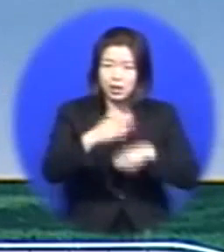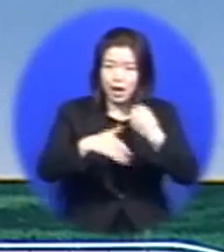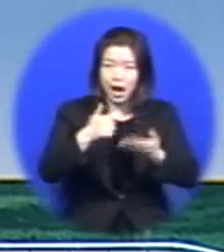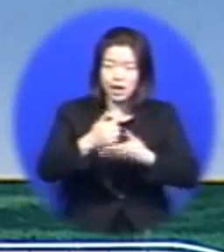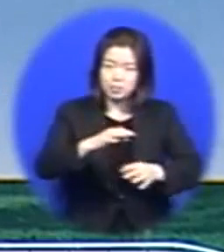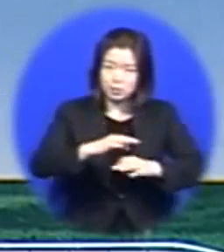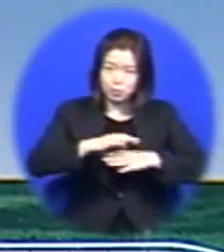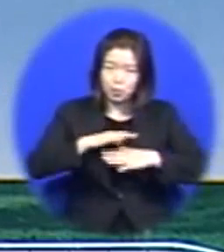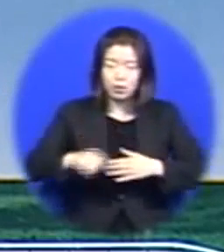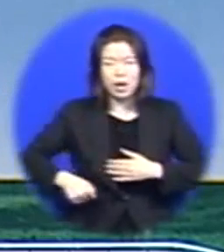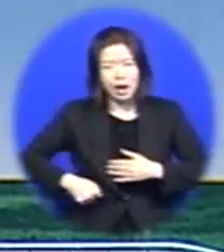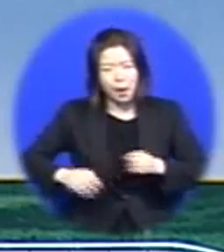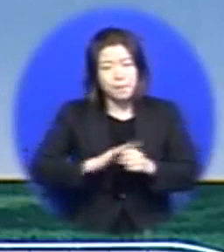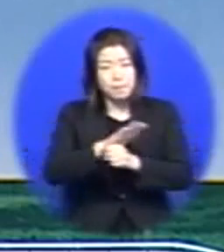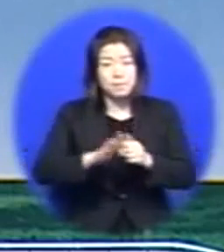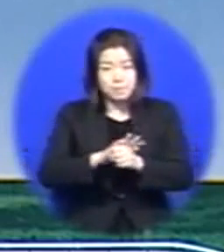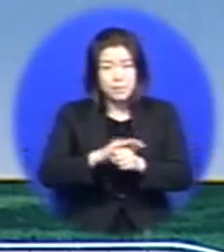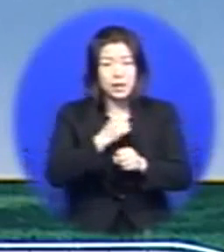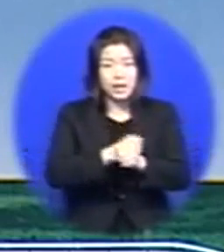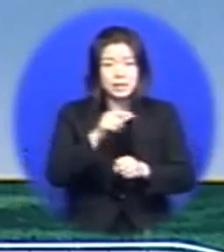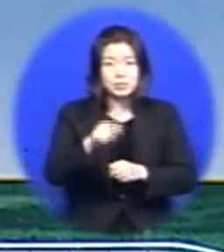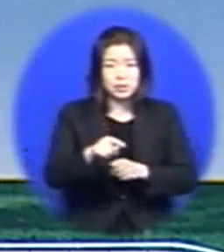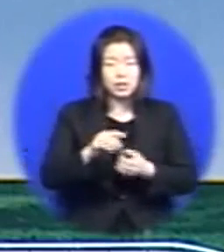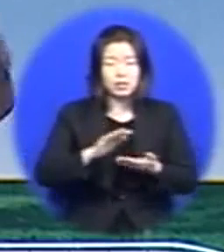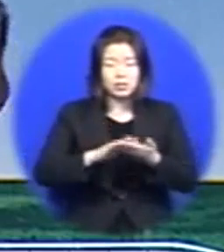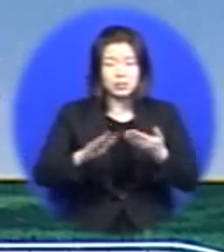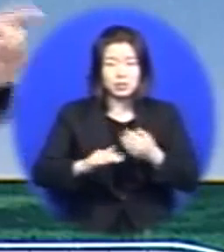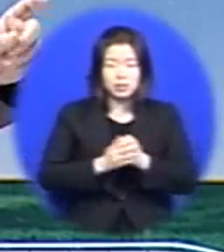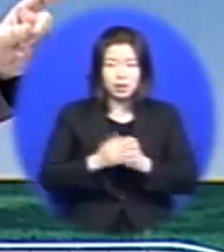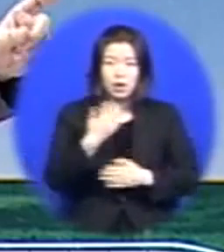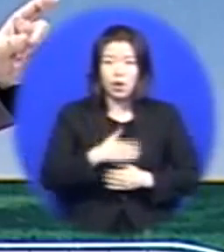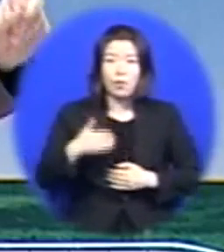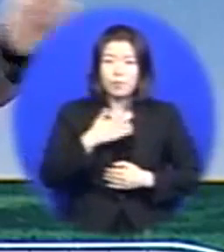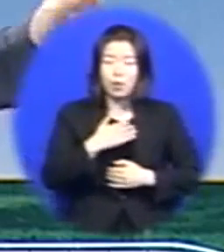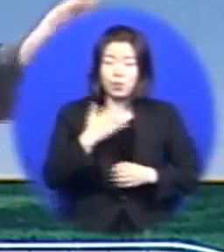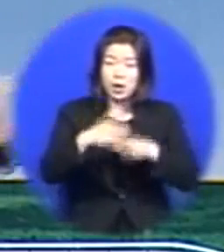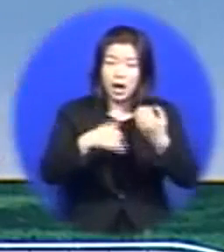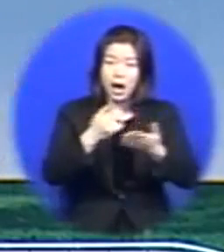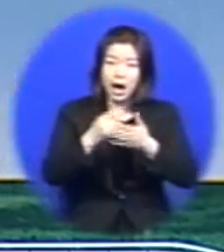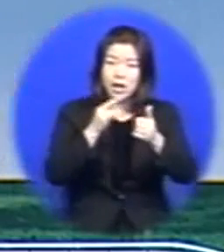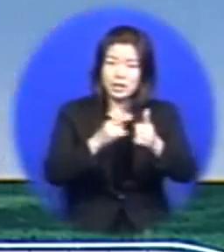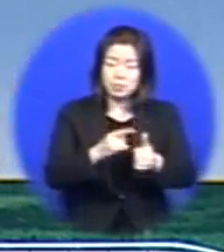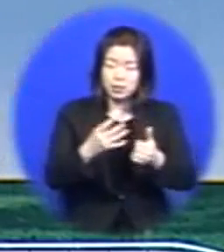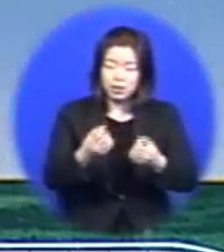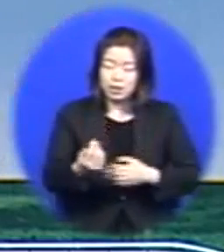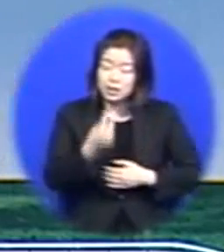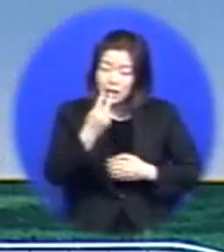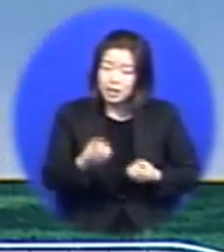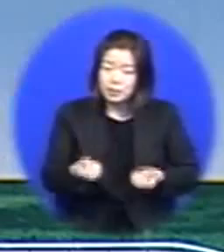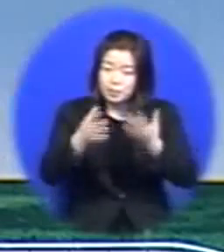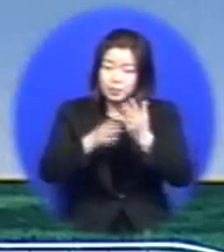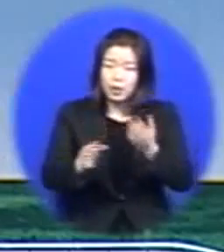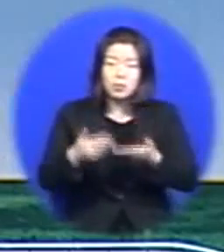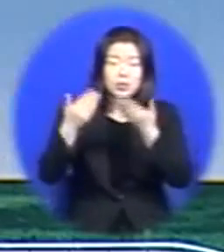하나님의 놀라운 자비하심이라는 거예요. 몸을 하나님에게 산제물로 바치라는 게.